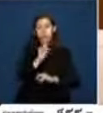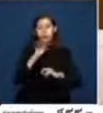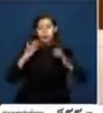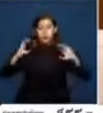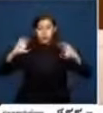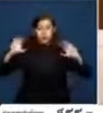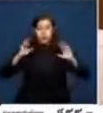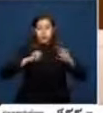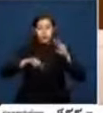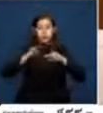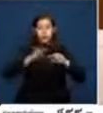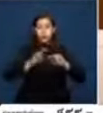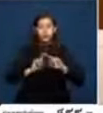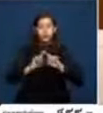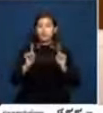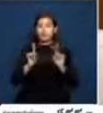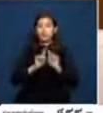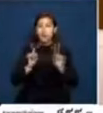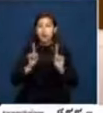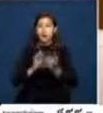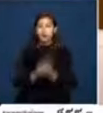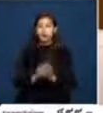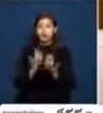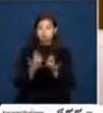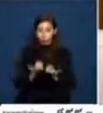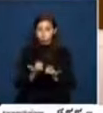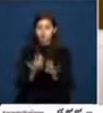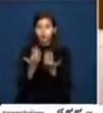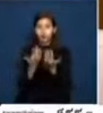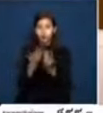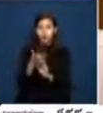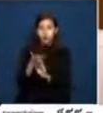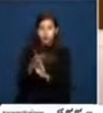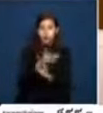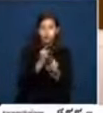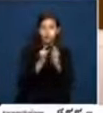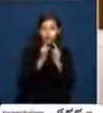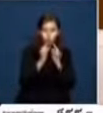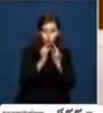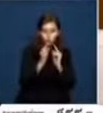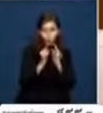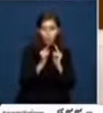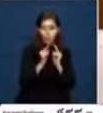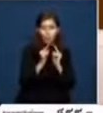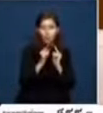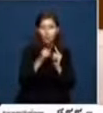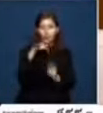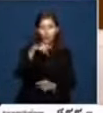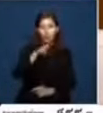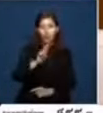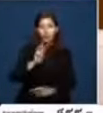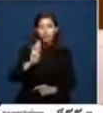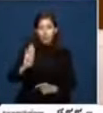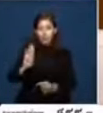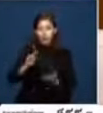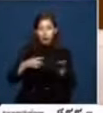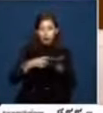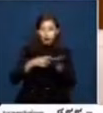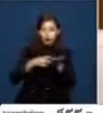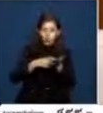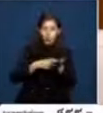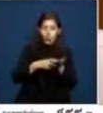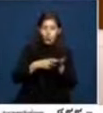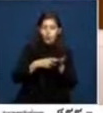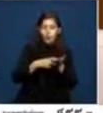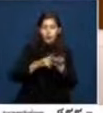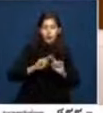สัญญาทำให้จำเป็นต้องเร่งรักผลักดันร่างพระราชบัตั๋วร่วมเพื่อให้มี